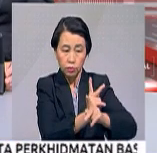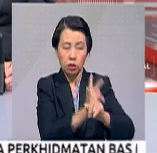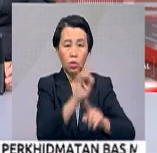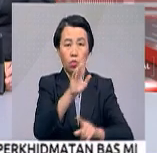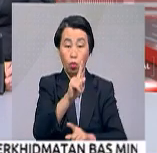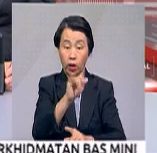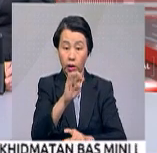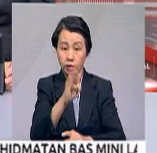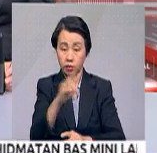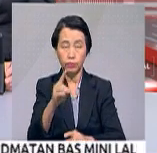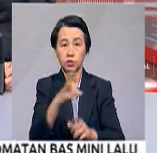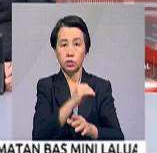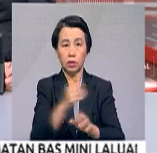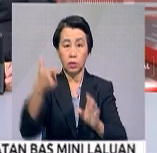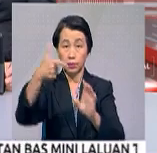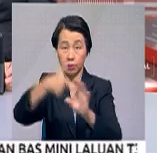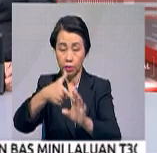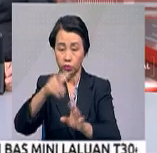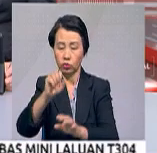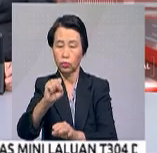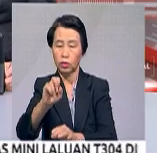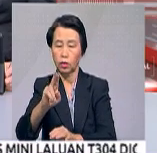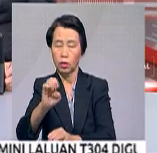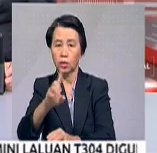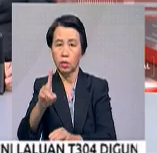1MDB dan Petro Saudi bernilai